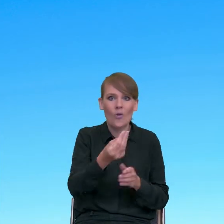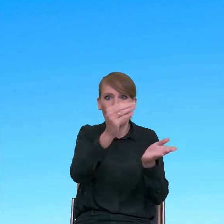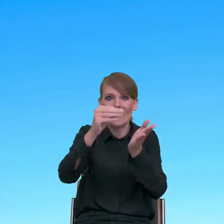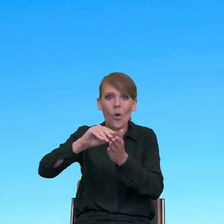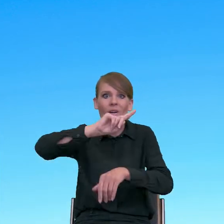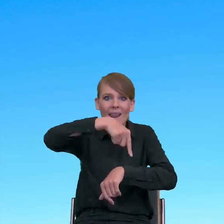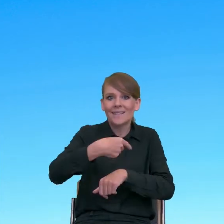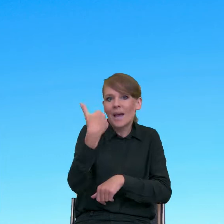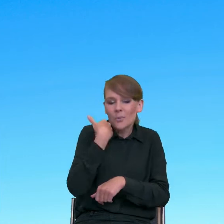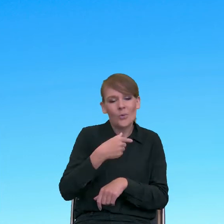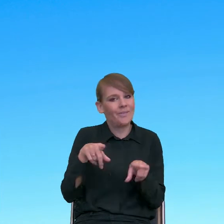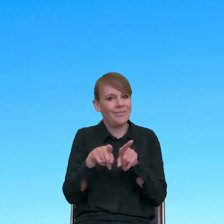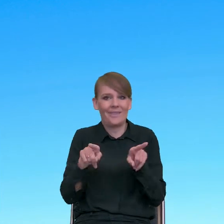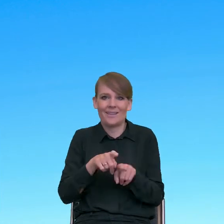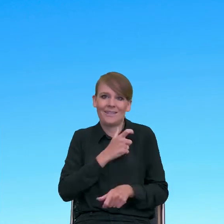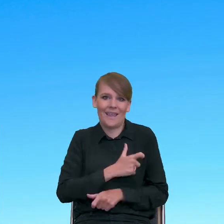serdecznie dziękujemy.